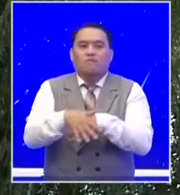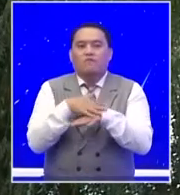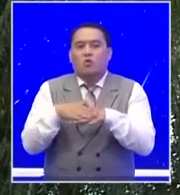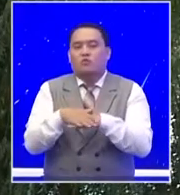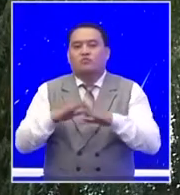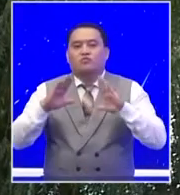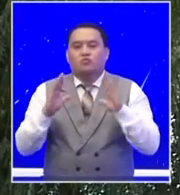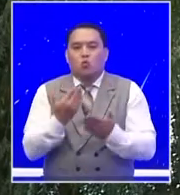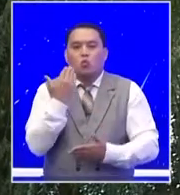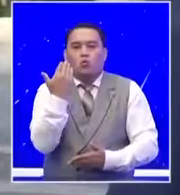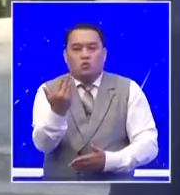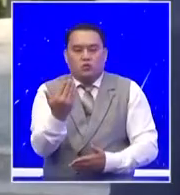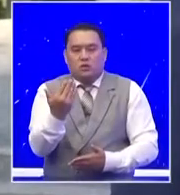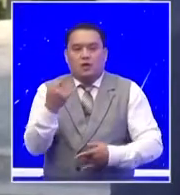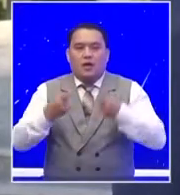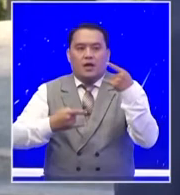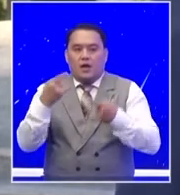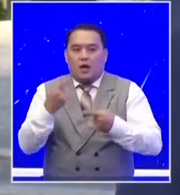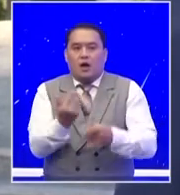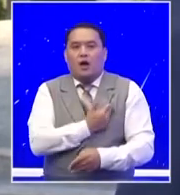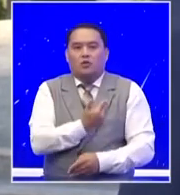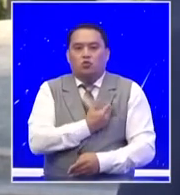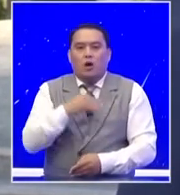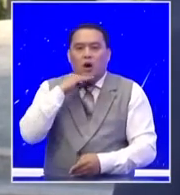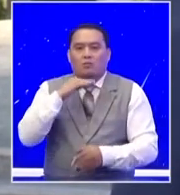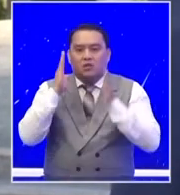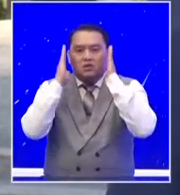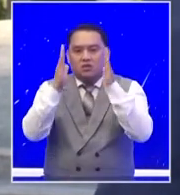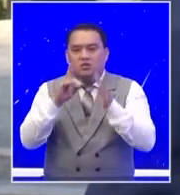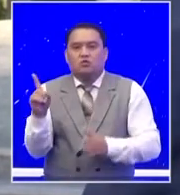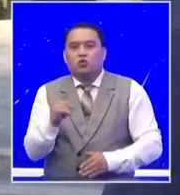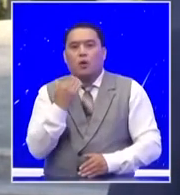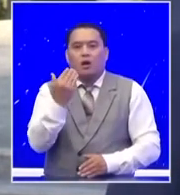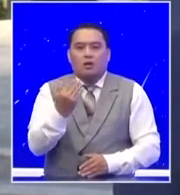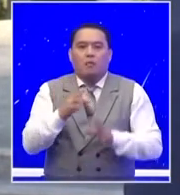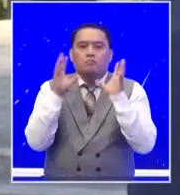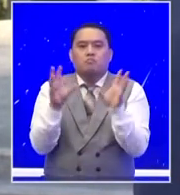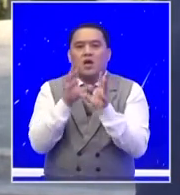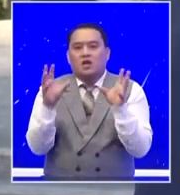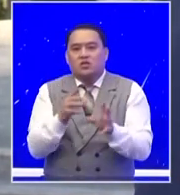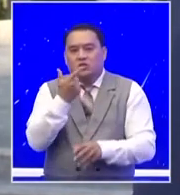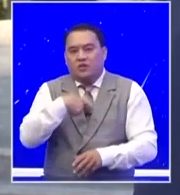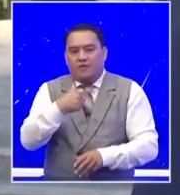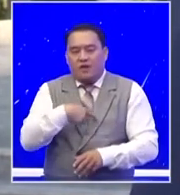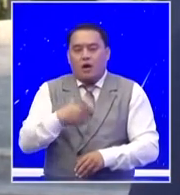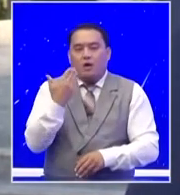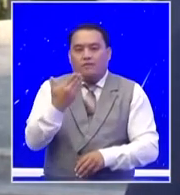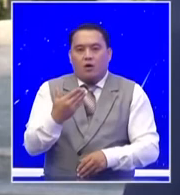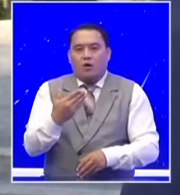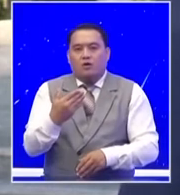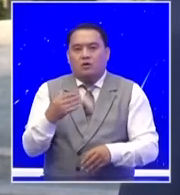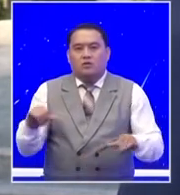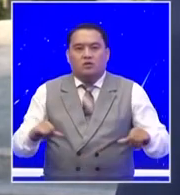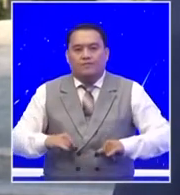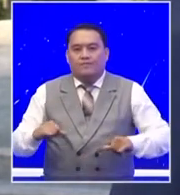воспользоваться вашим экраном и хочу обратиться к жителям города, чтобы они бережно относились. Чтобы вандалы все это